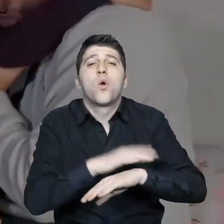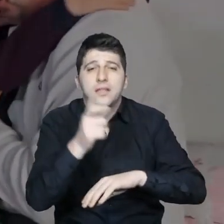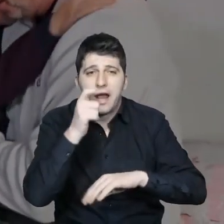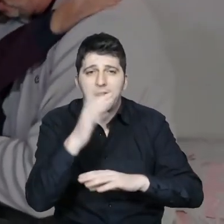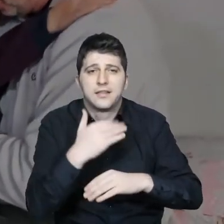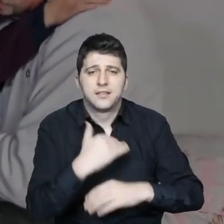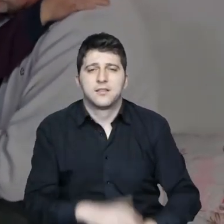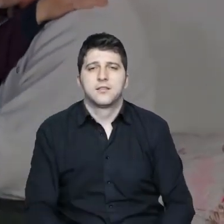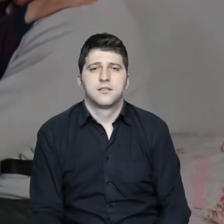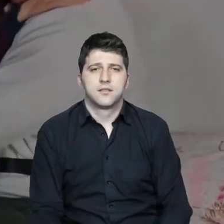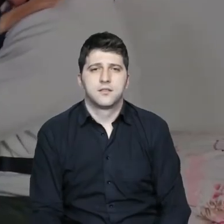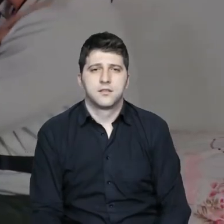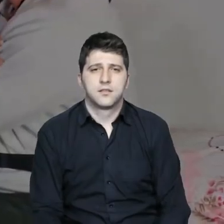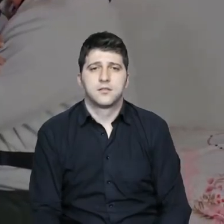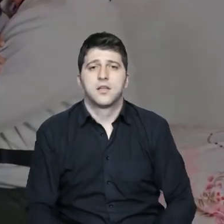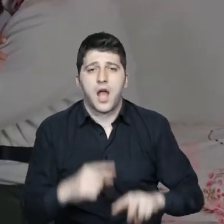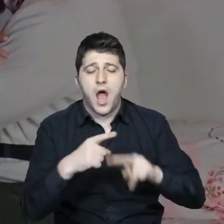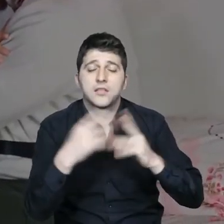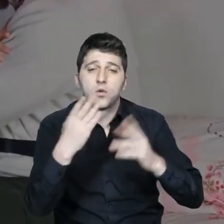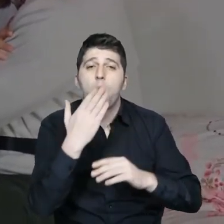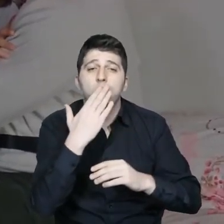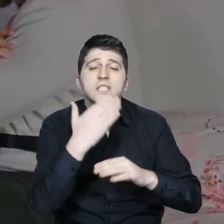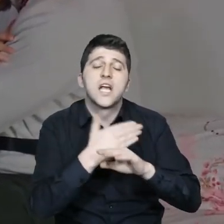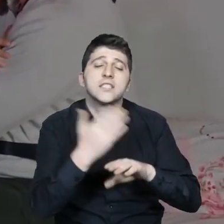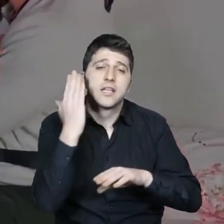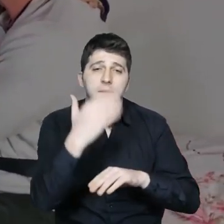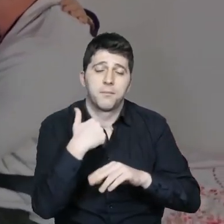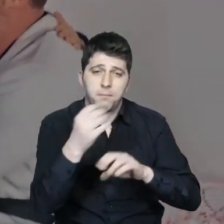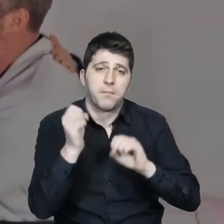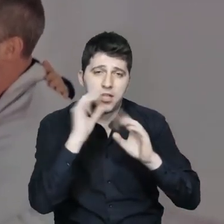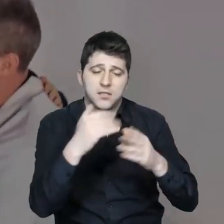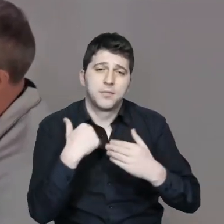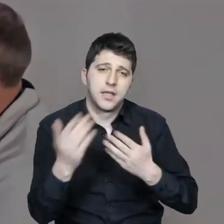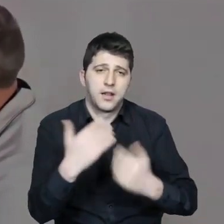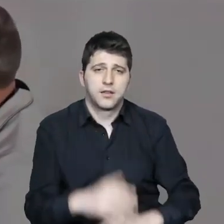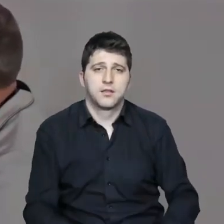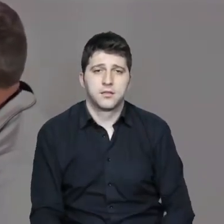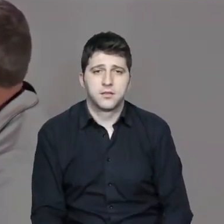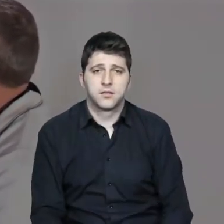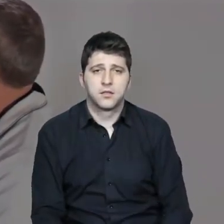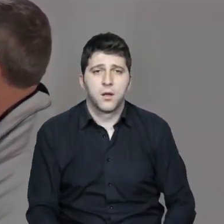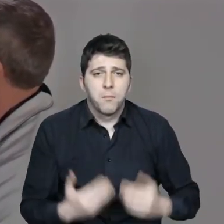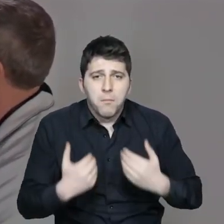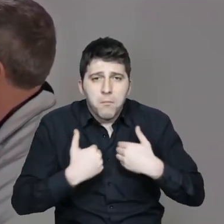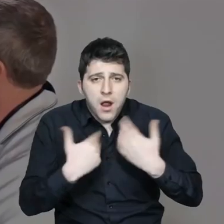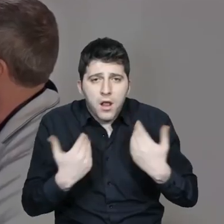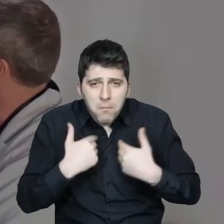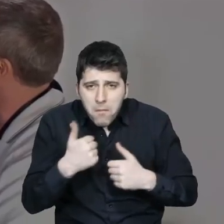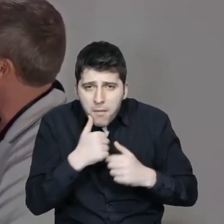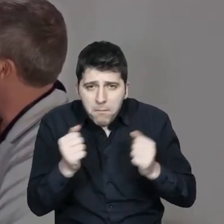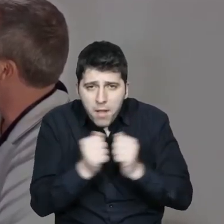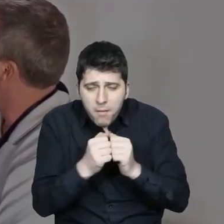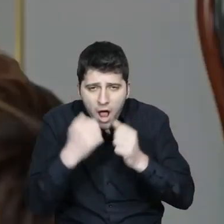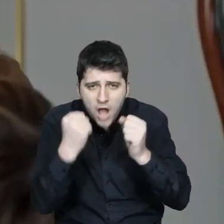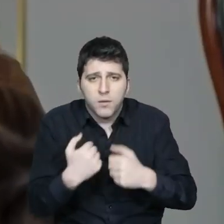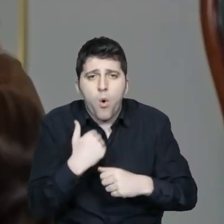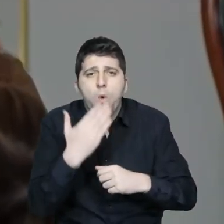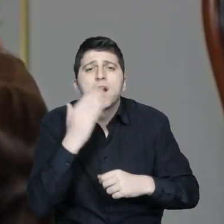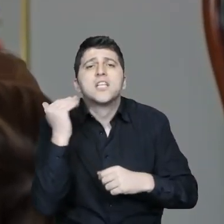et. Kucaklaştılar. Arda haydi, sen okula geç kaldın. Seni ben bırakacağım. Gel. Bana ne? Ben babamla kalacağım.